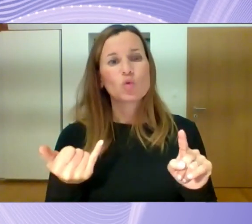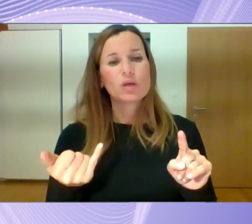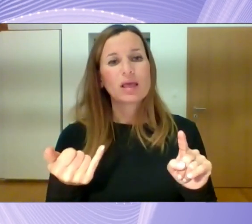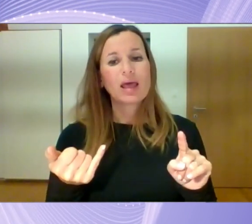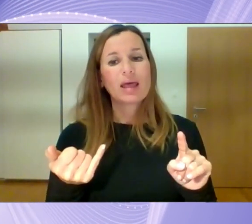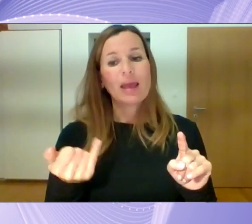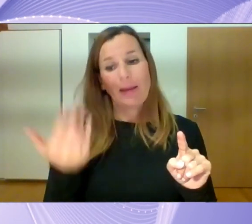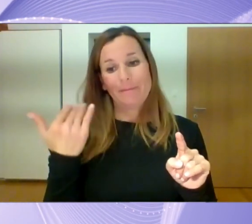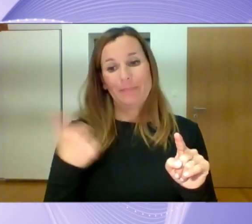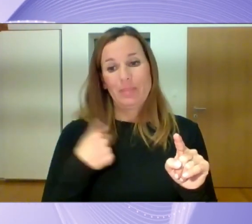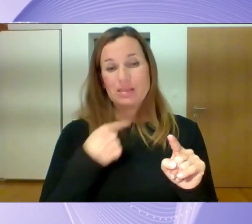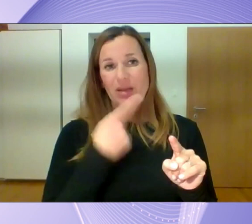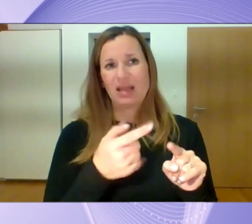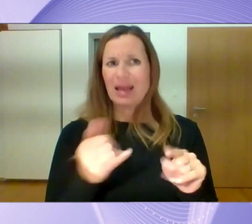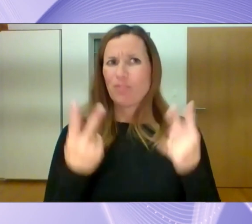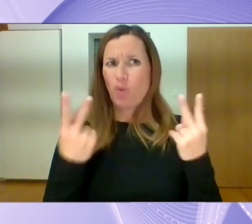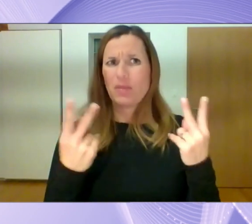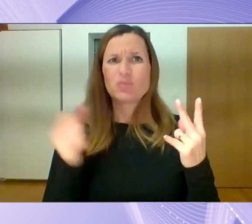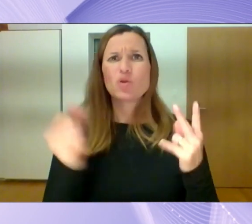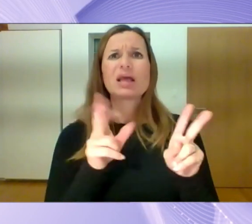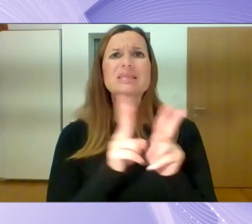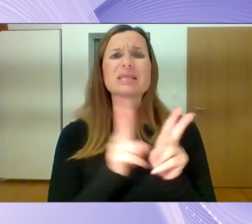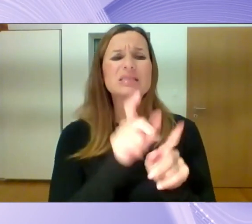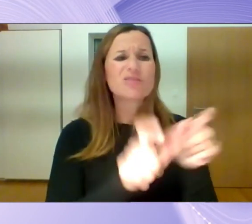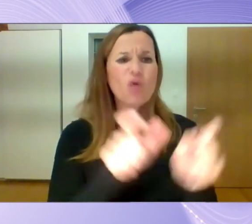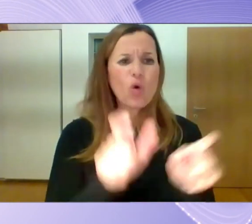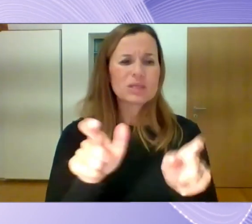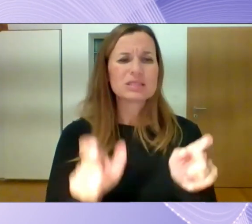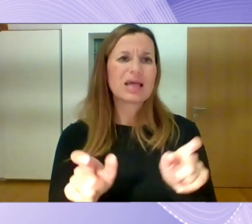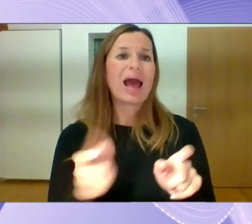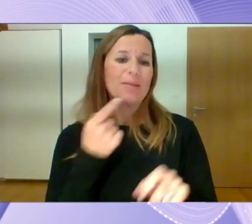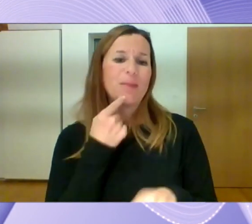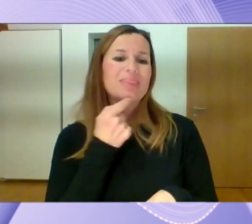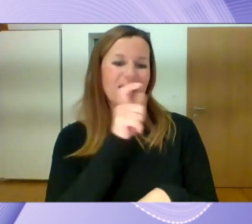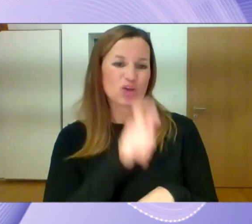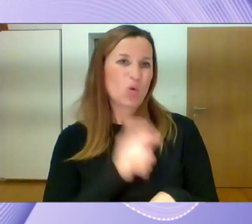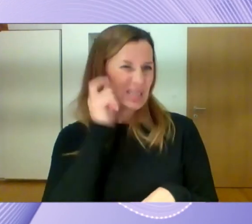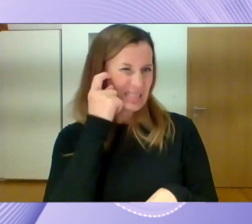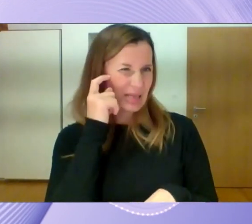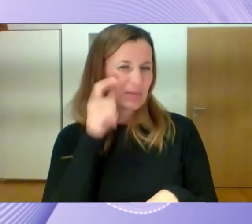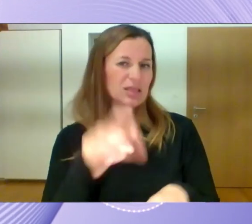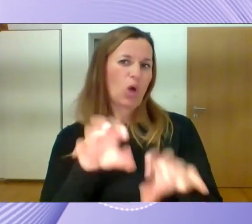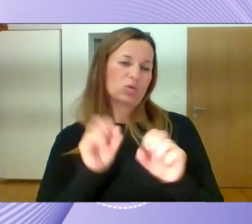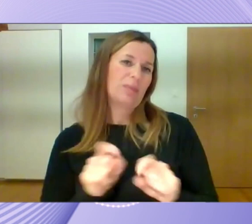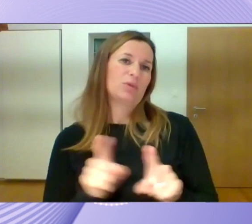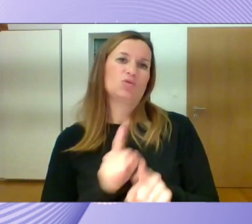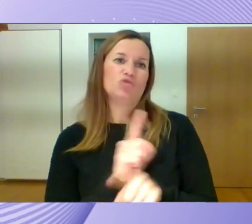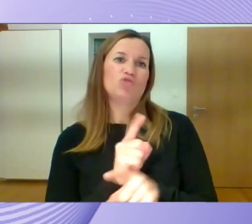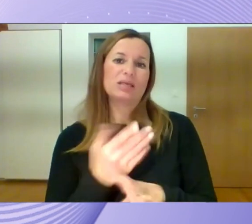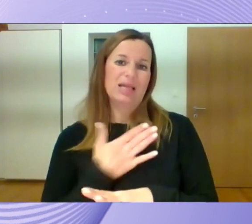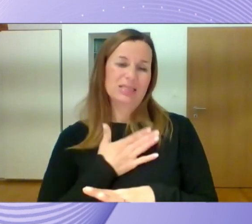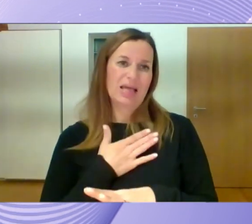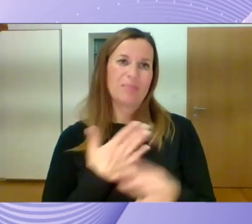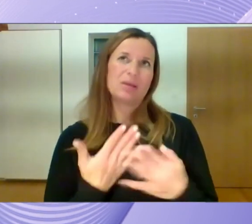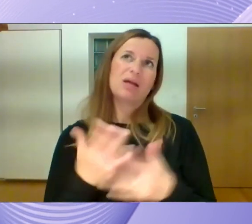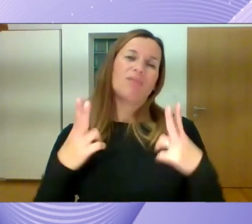prej sem rekla, da je pomembno, da si svojci ali pa taki skrbi vzamejo tudi kaj časa zase pa vdih, da ne pregorijo,